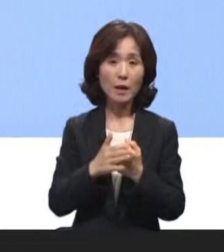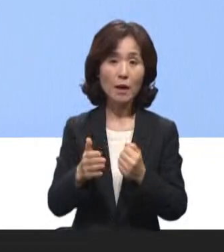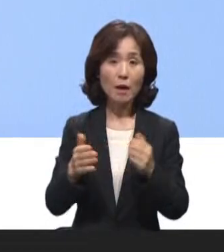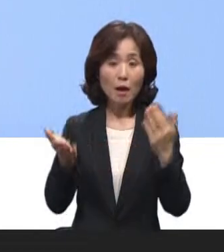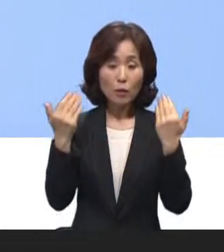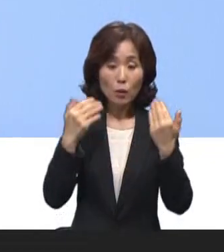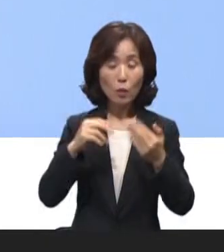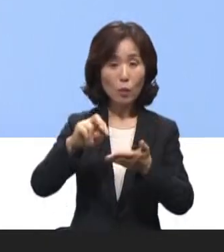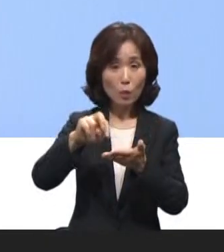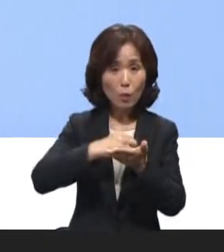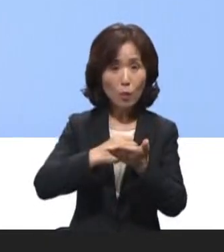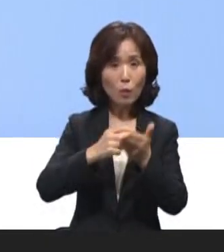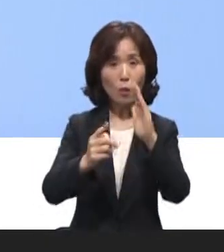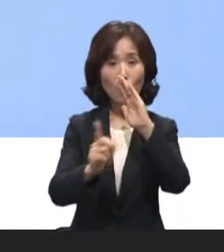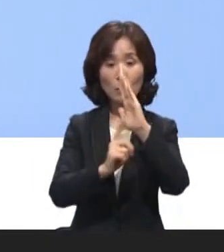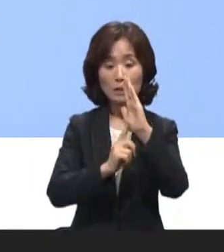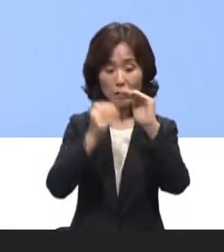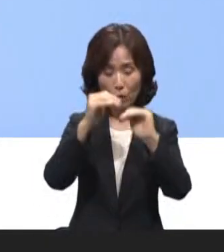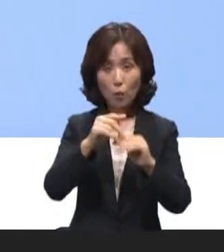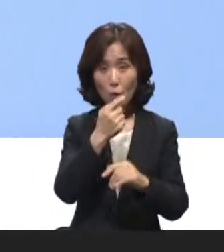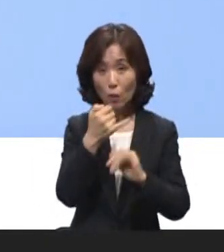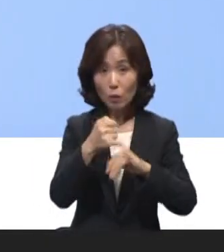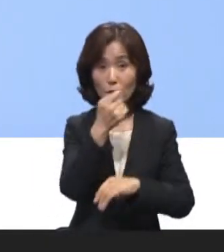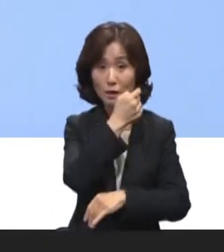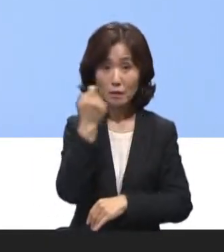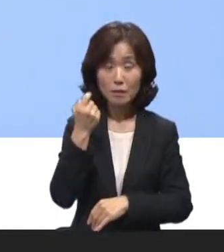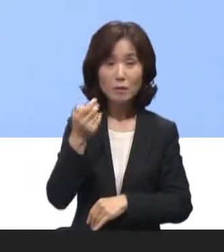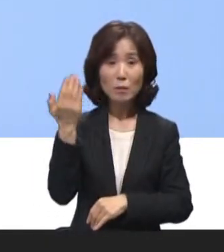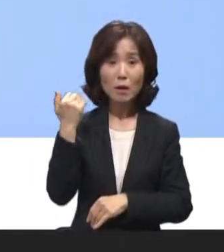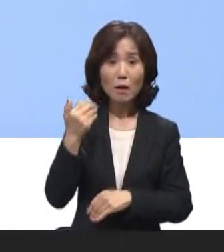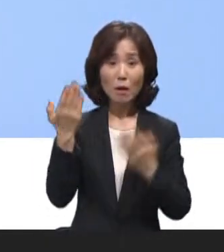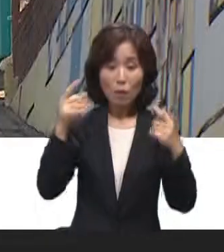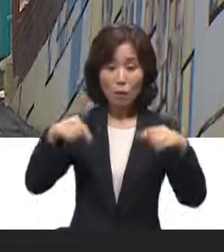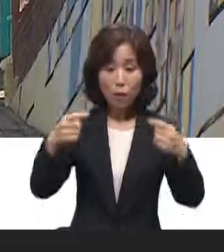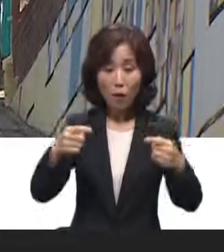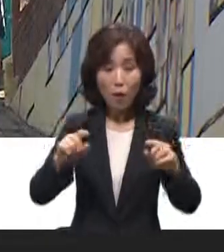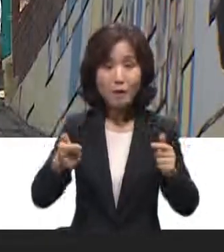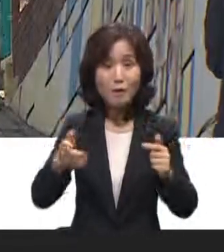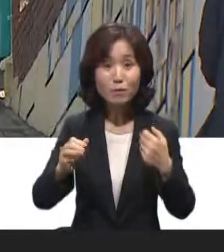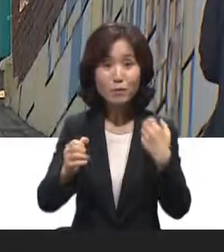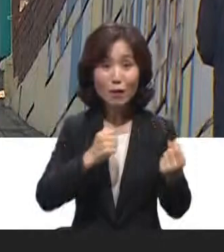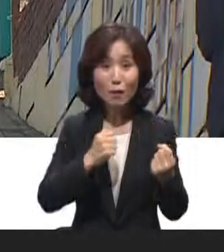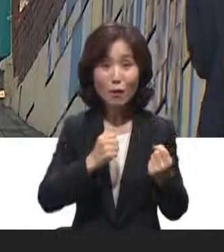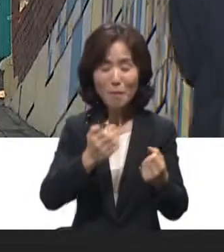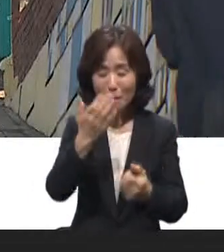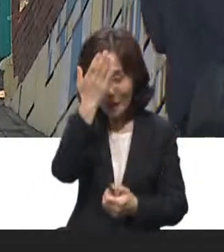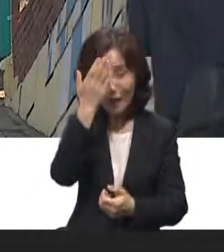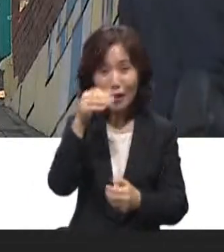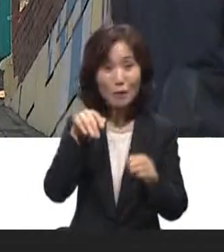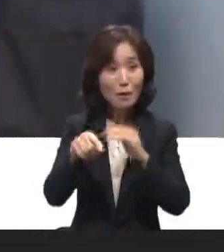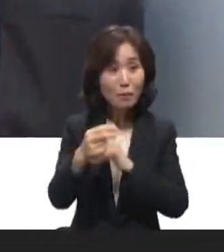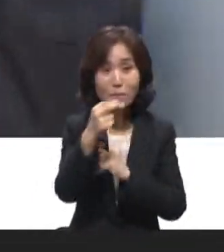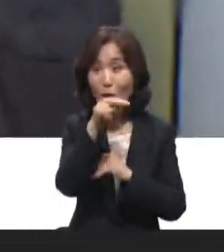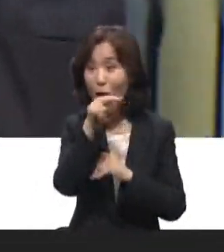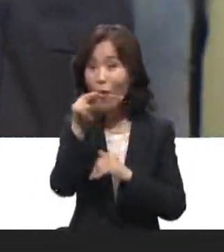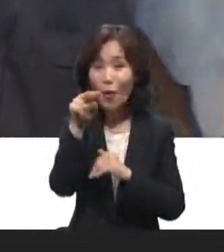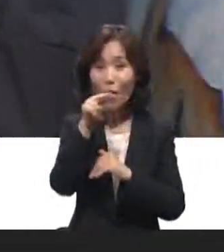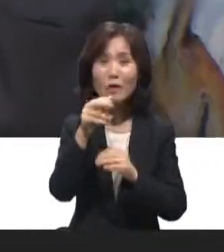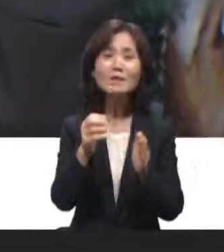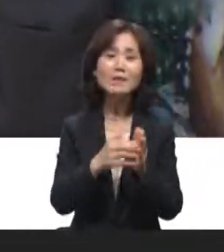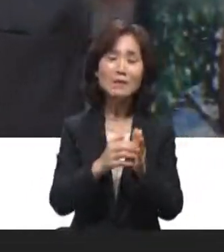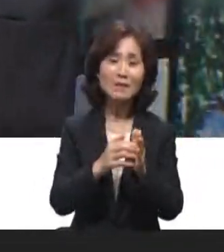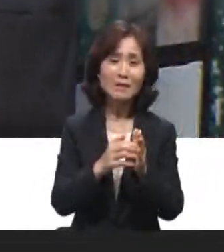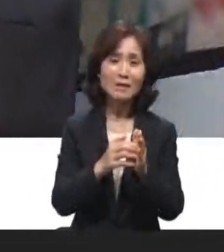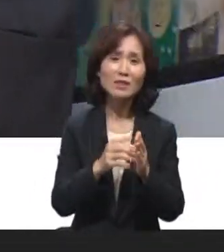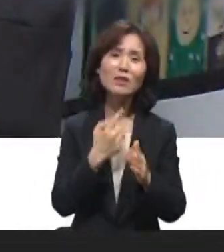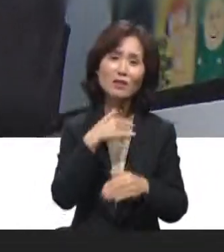좀 관심을 가져야 될 것 같습니다 지난번에도 등교 일이 아닌데 학교에 와서 학교 구경만 하고 간 친구들 실제 있기 때문에 그렇군 게 학교 정보를 잘